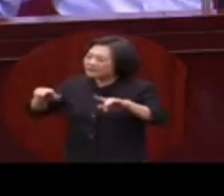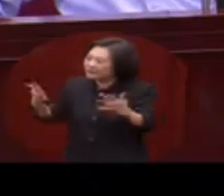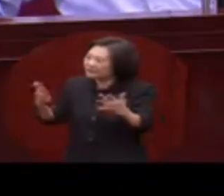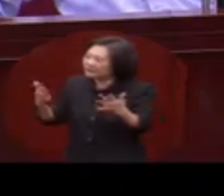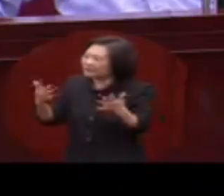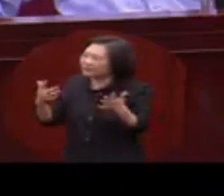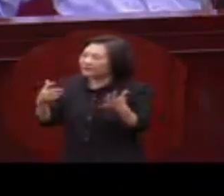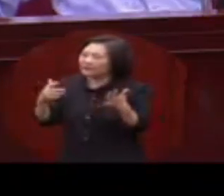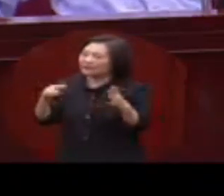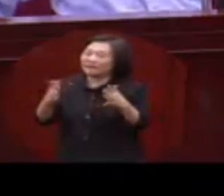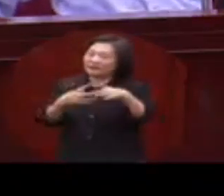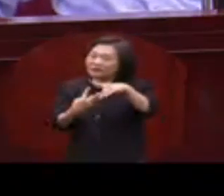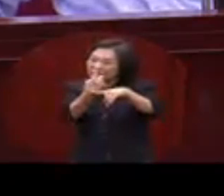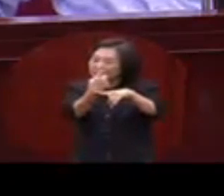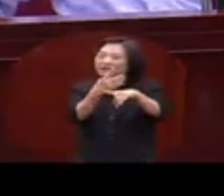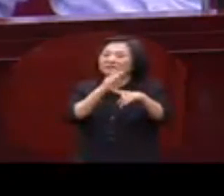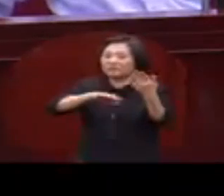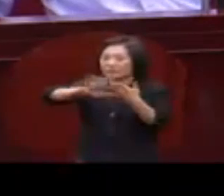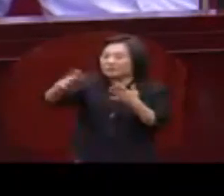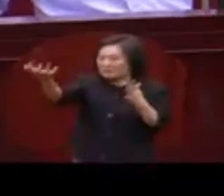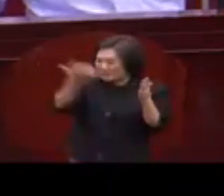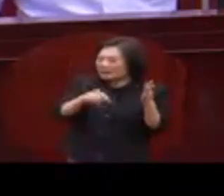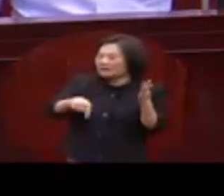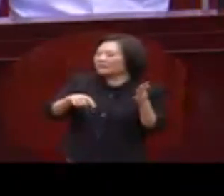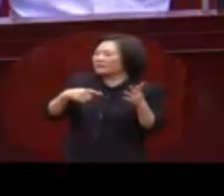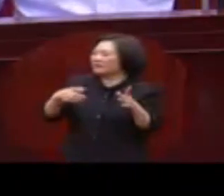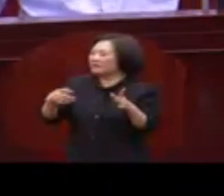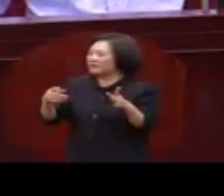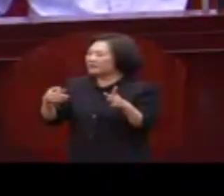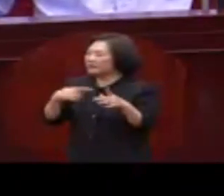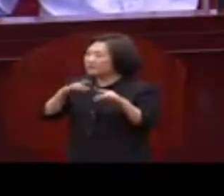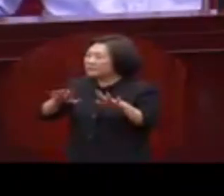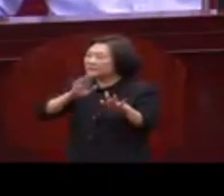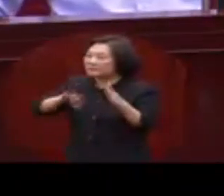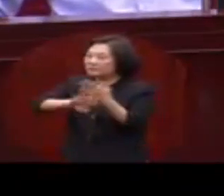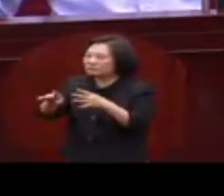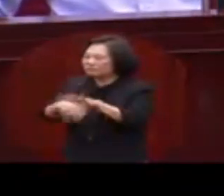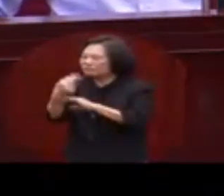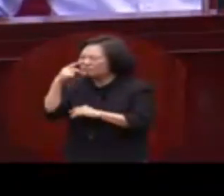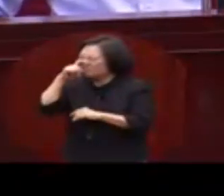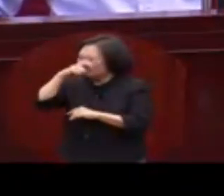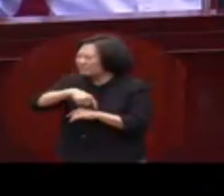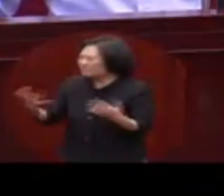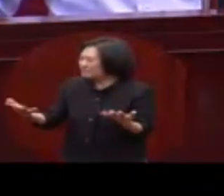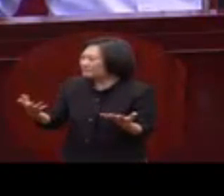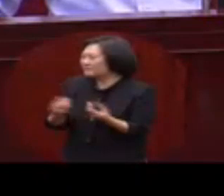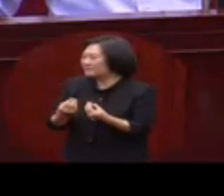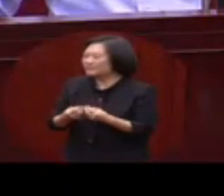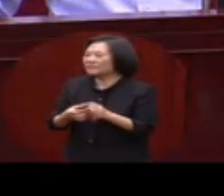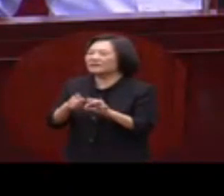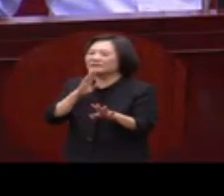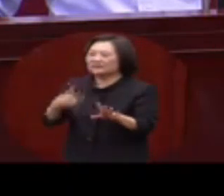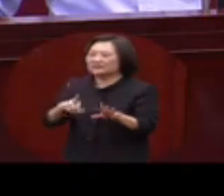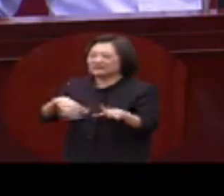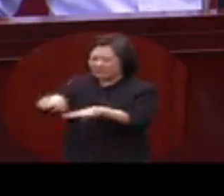，PM 2.5 一半是自己产生，一半都从外县市进来。所以如果降低台北市的 PM 2.5 啊，周边的这个县市啊，一定要跨县市